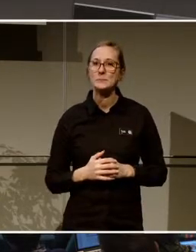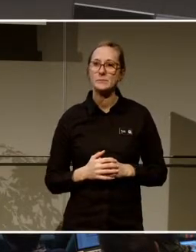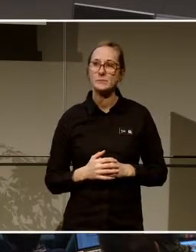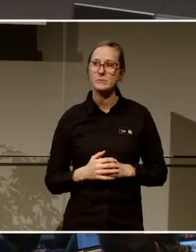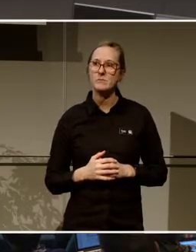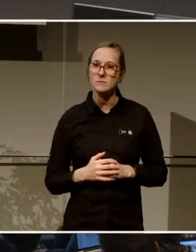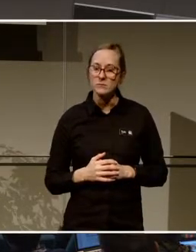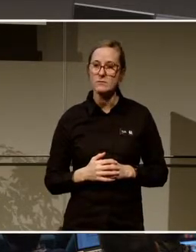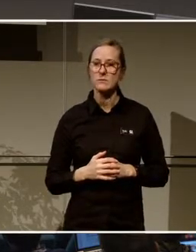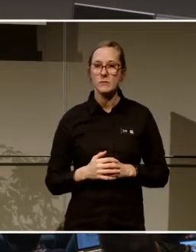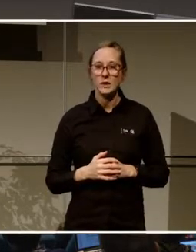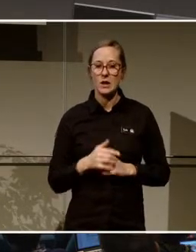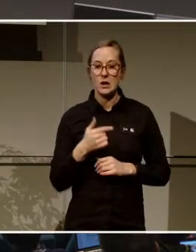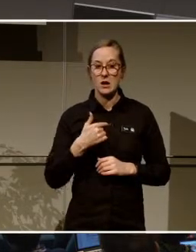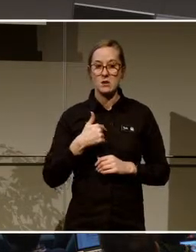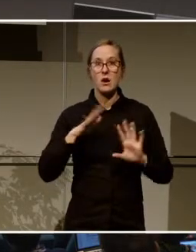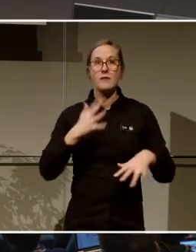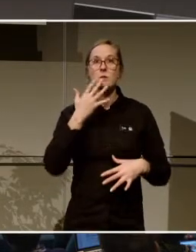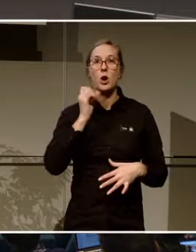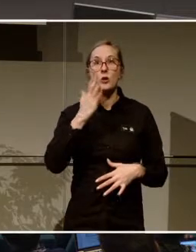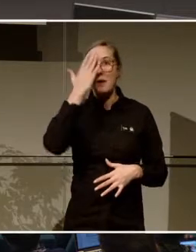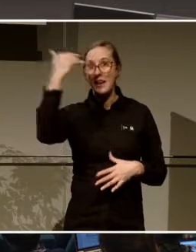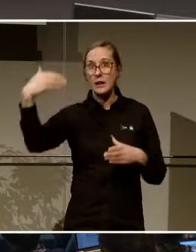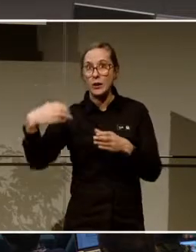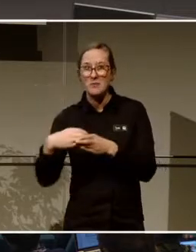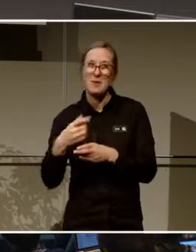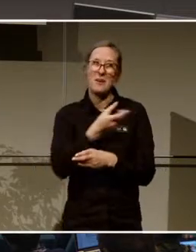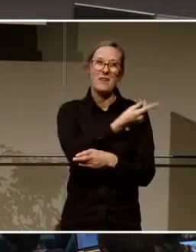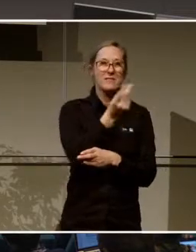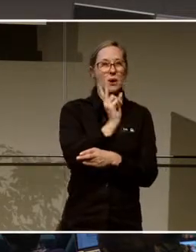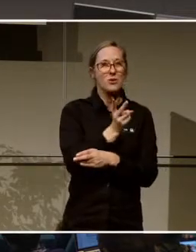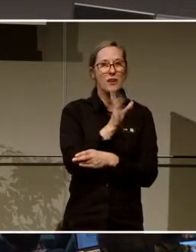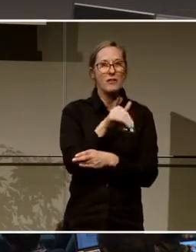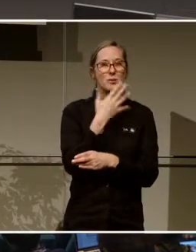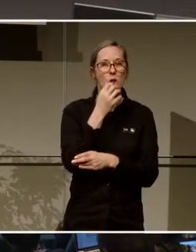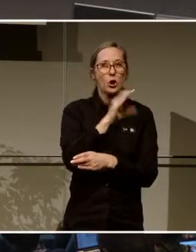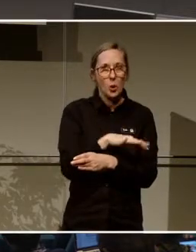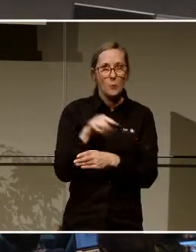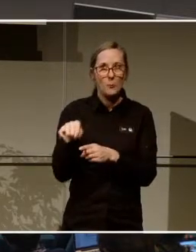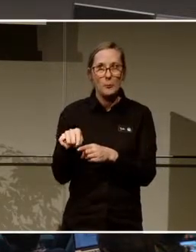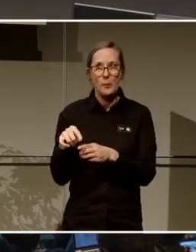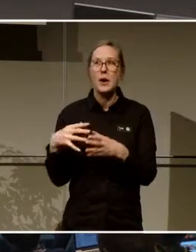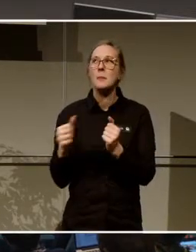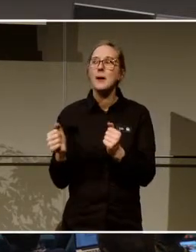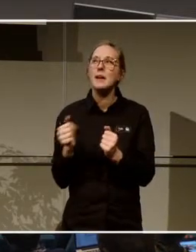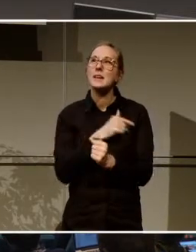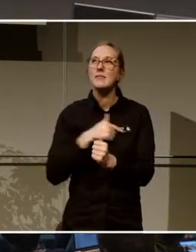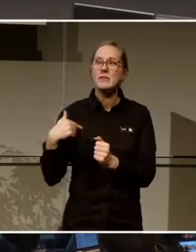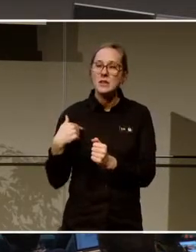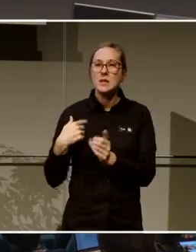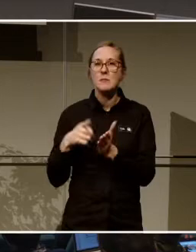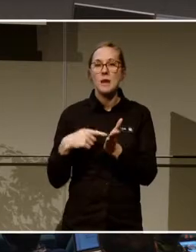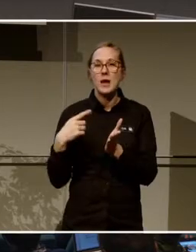Och jag pratade ju om äldre och många här har pratat om äldre. Men vi brukar alltid mena